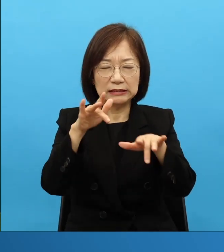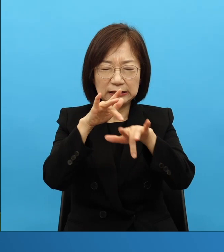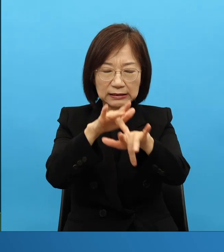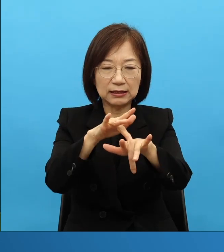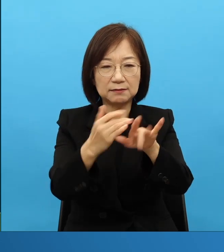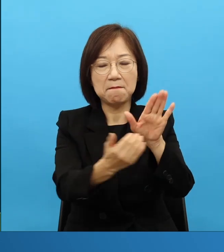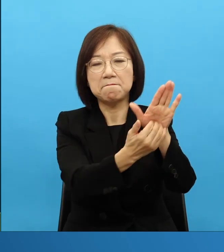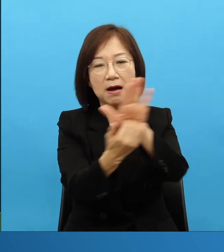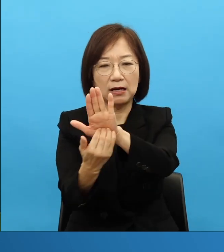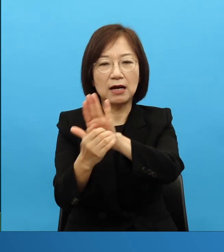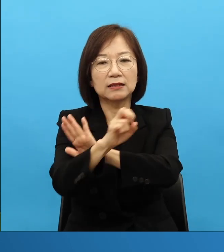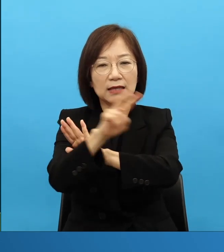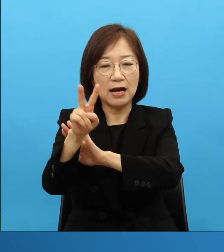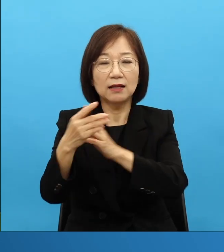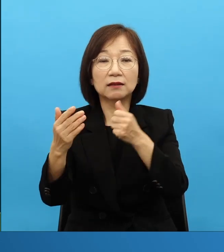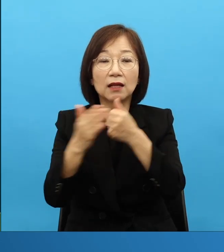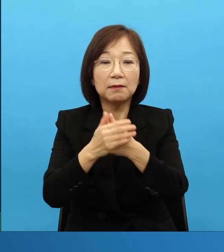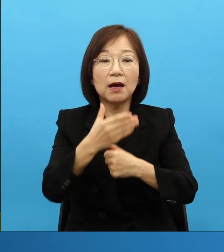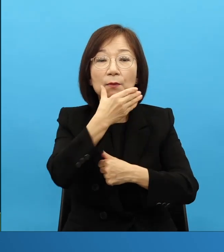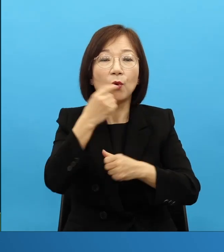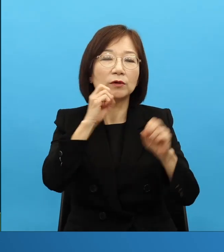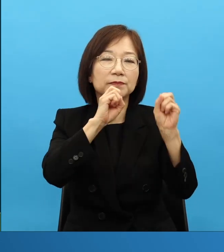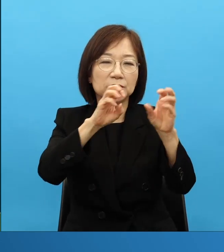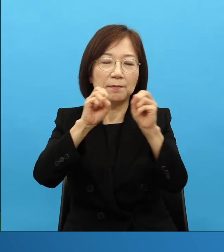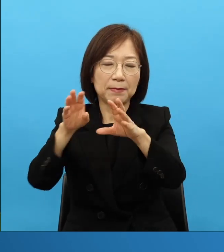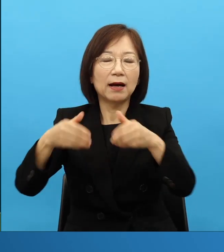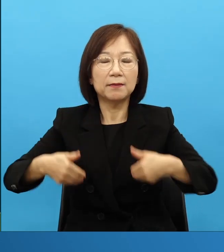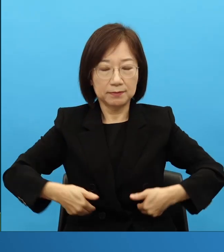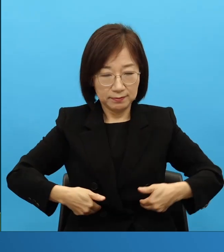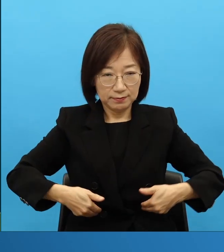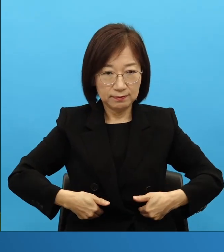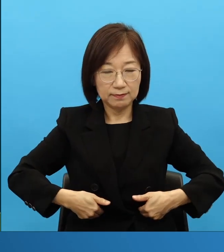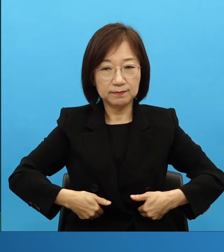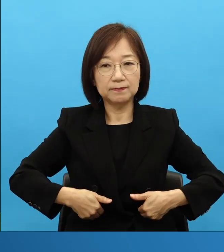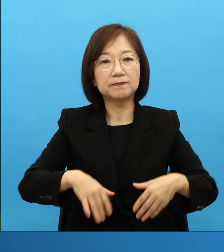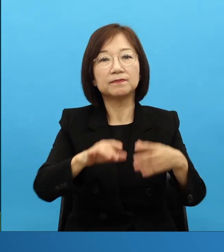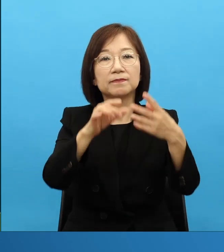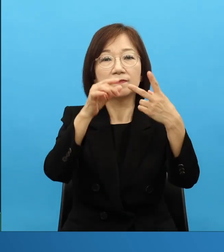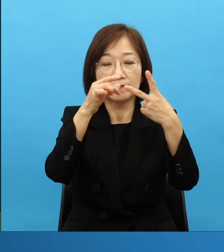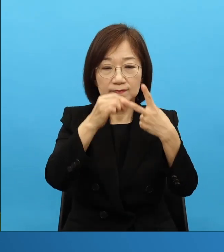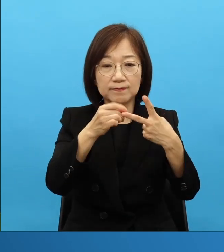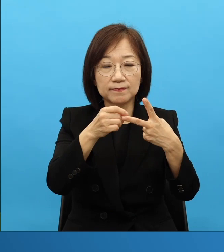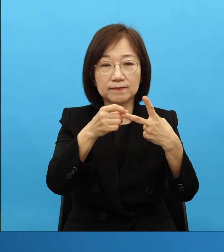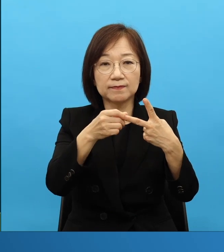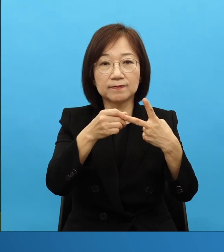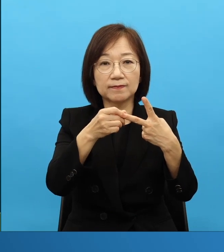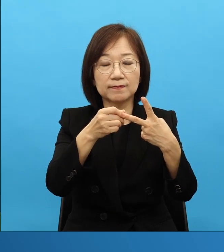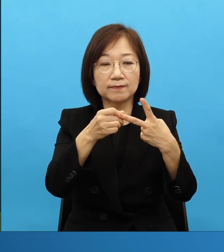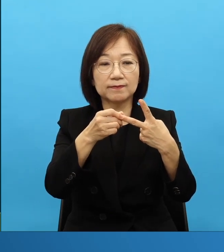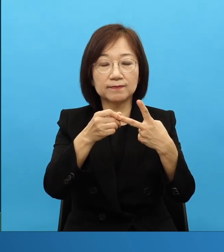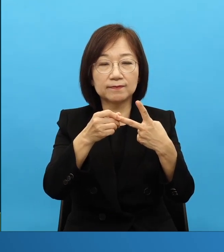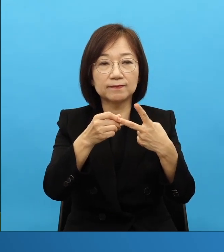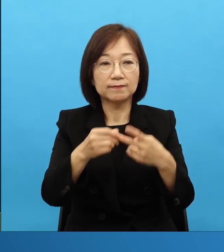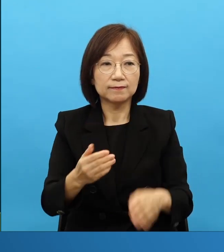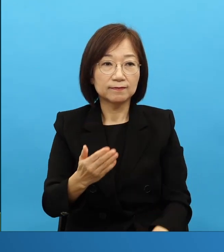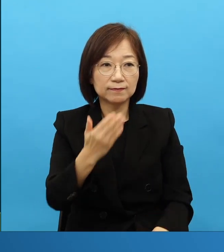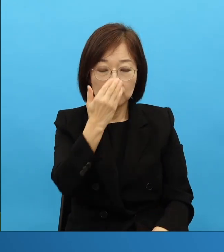the gospel to that place. 먼저 두 번째 알아야 될 게 뭡니까? What is the second thing? 복음을 받은